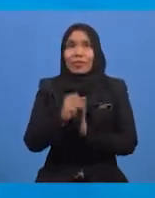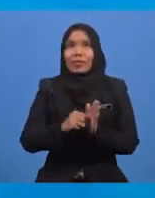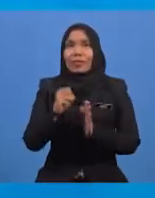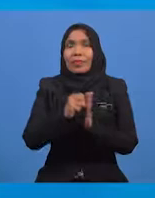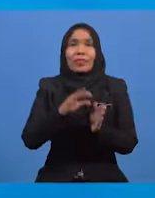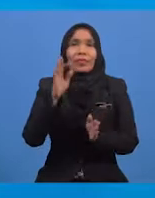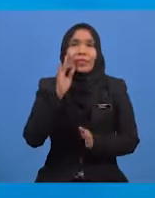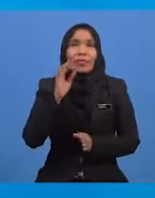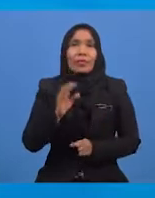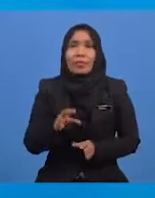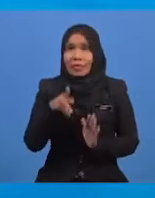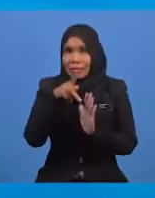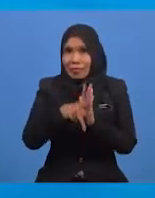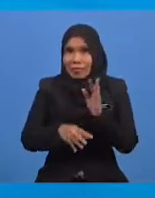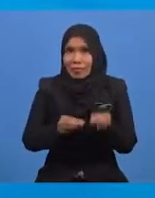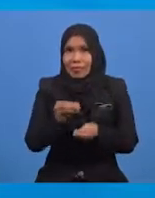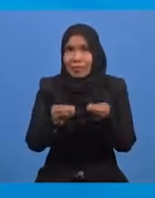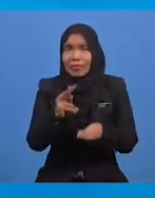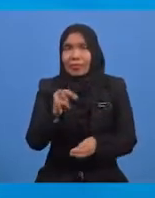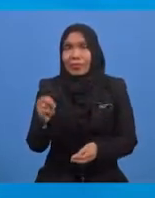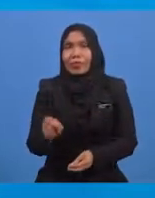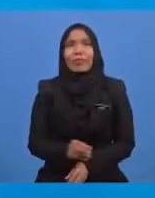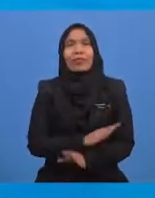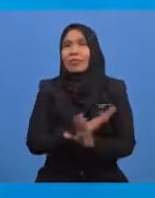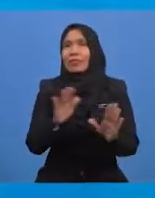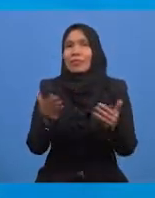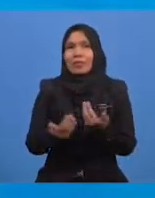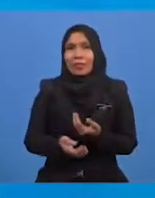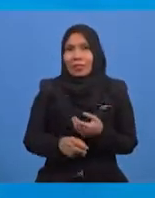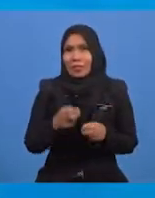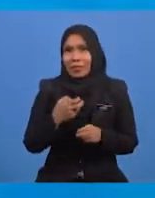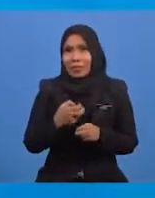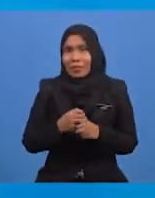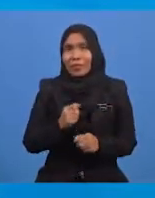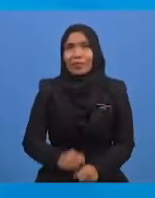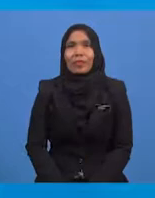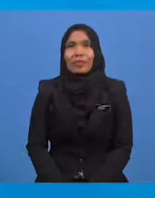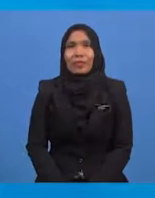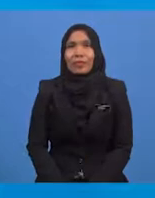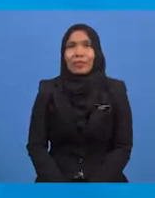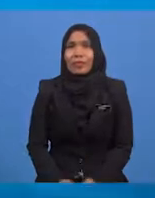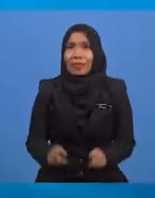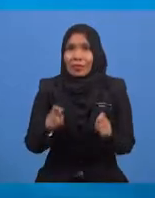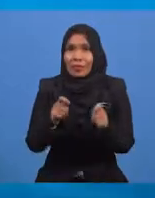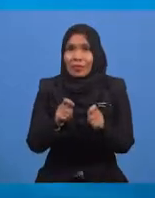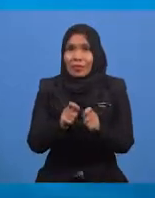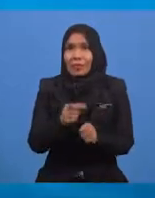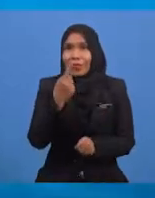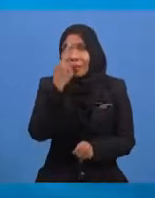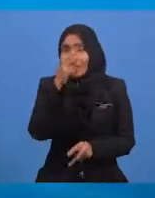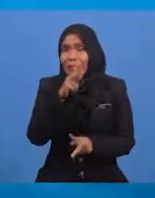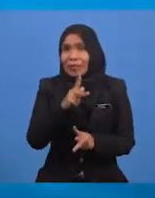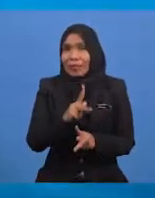tidaklah sukar, tetapi mengatasi cabaran dan rintangan untuk kekal berniaga,